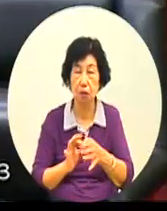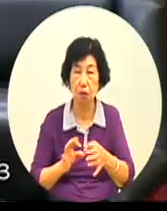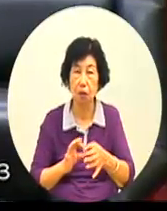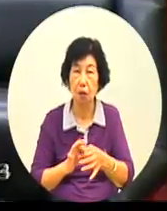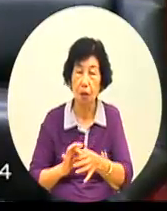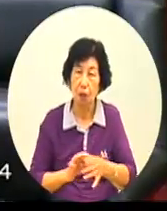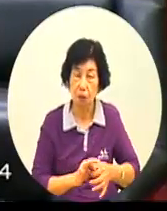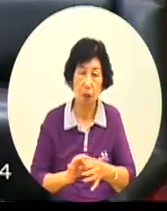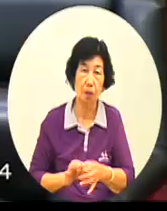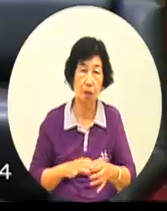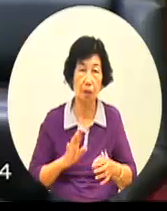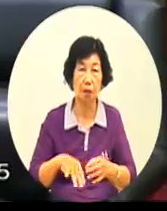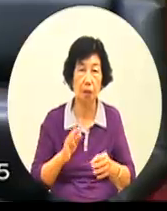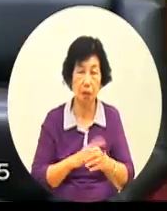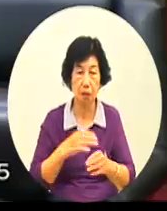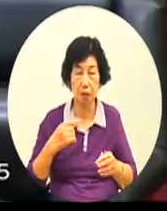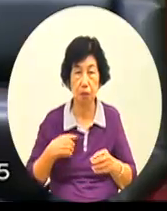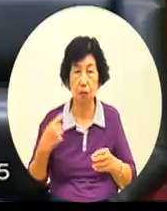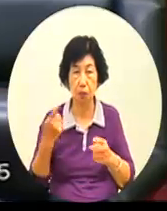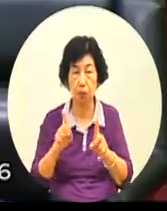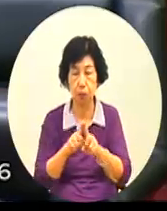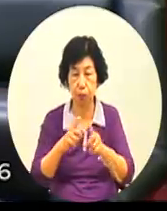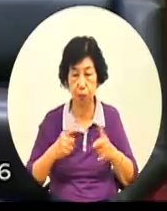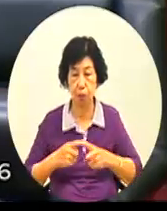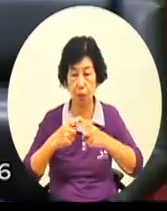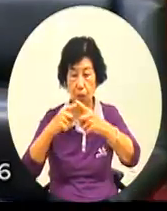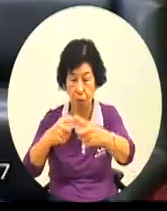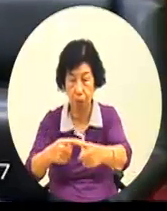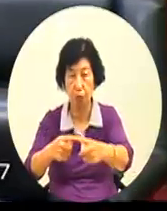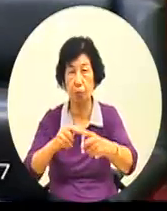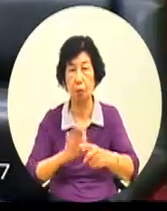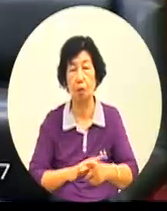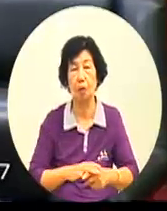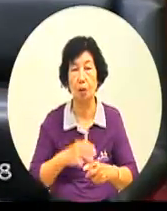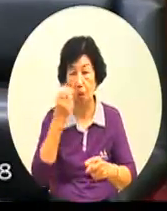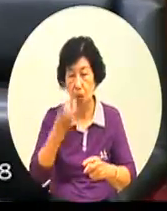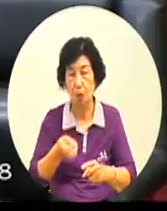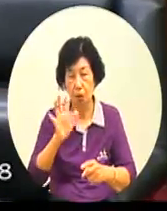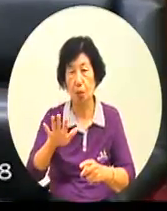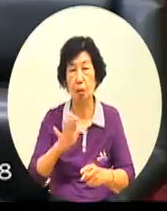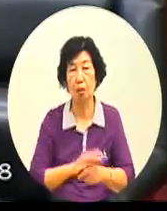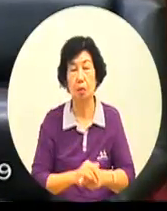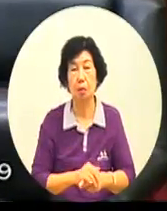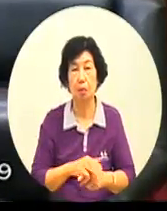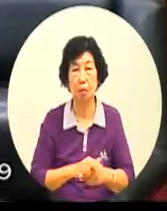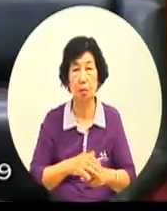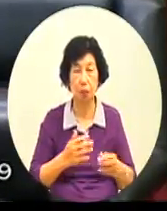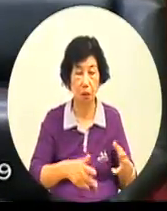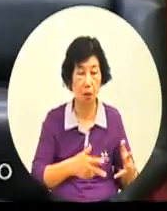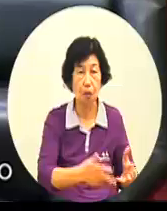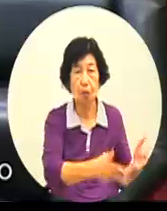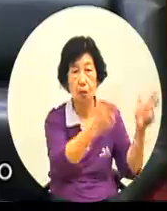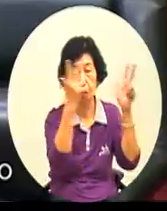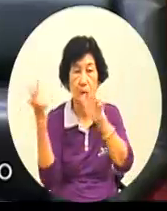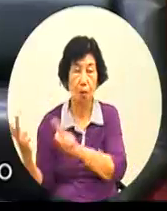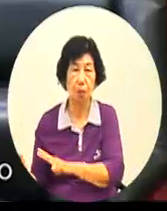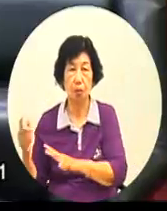个新农桥的这个桥的波，我刚才上次有给你讲过嘛，它会车祸，而且